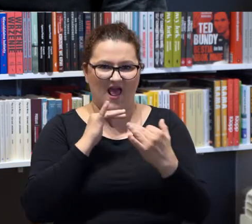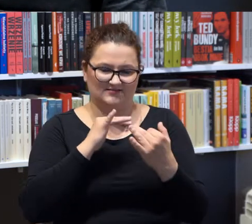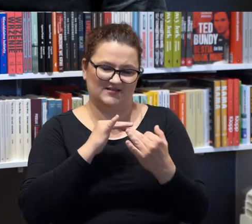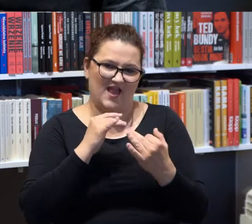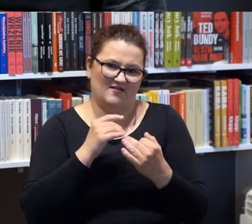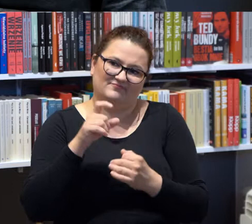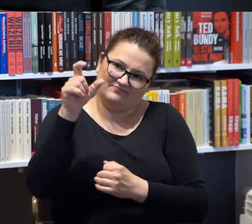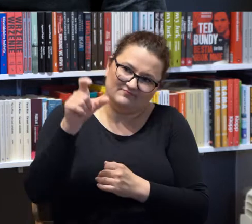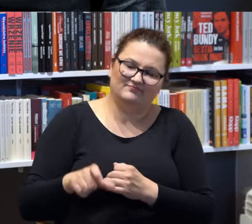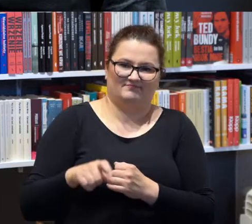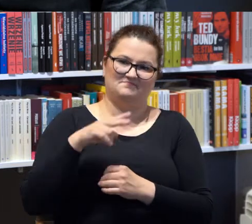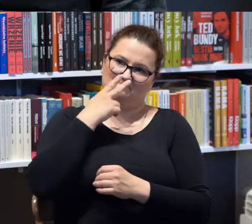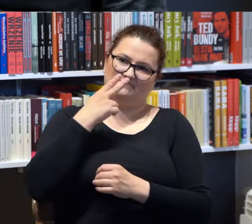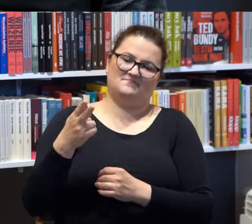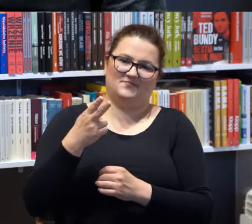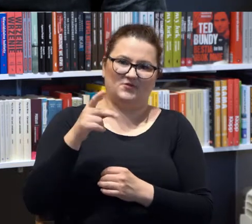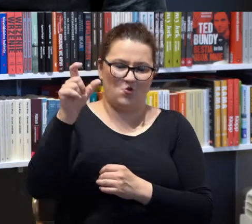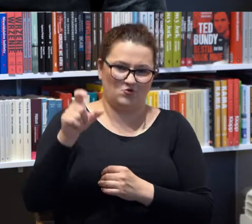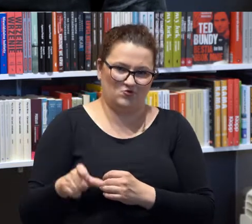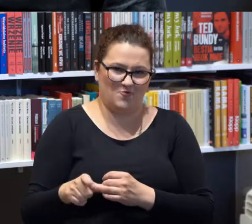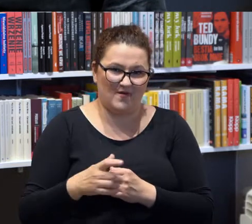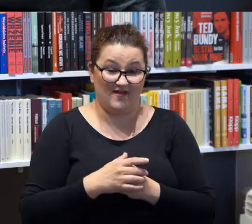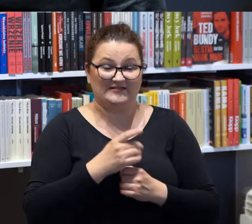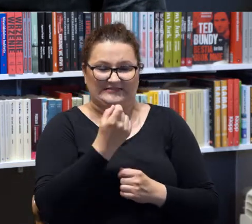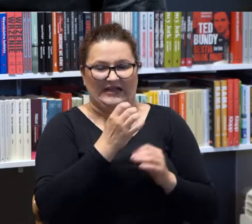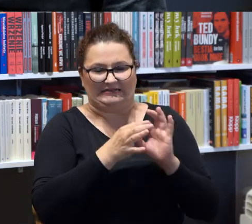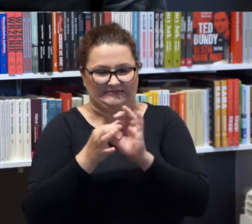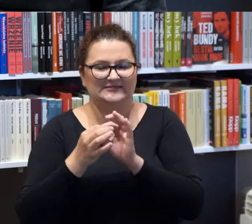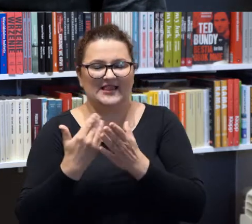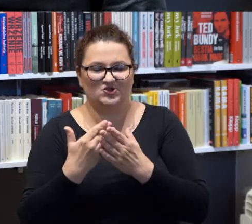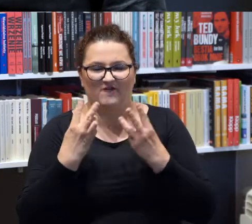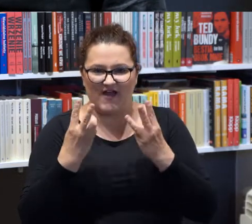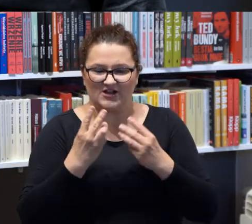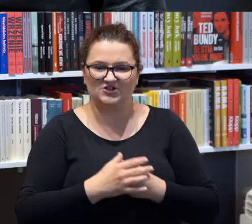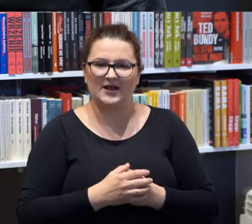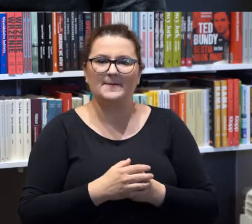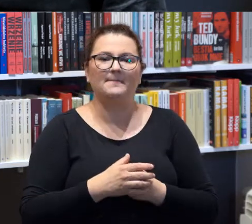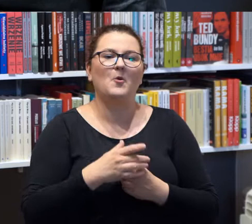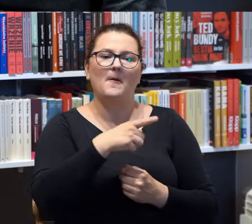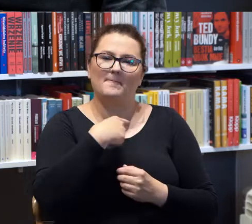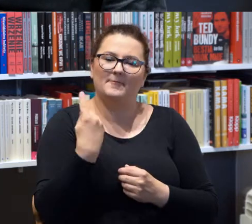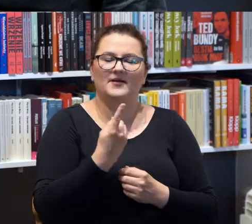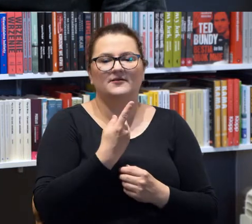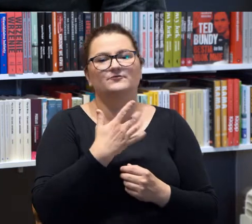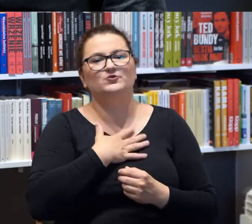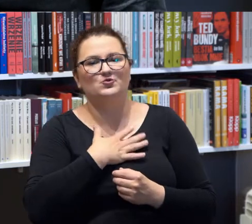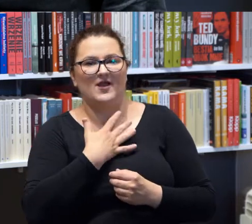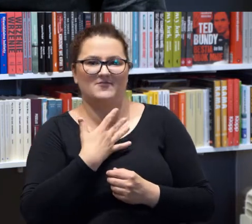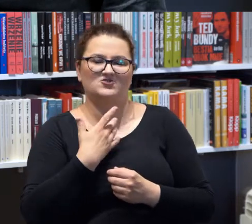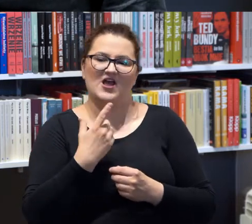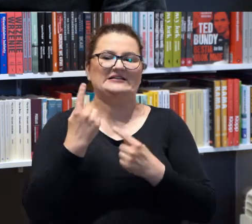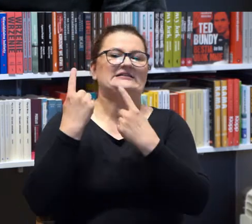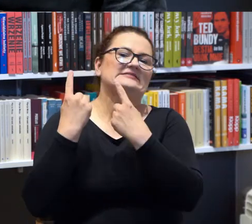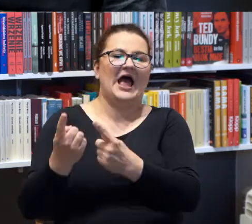zaraz do tego dojdę, dlaczego to jest ważne, dlatego, że my mamy właśnie takie złudne poczucie, że to jest wybór tej osoby,